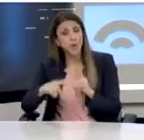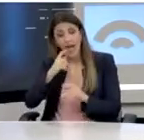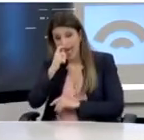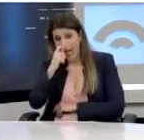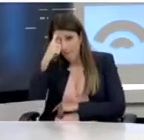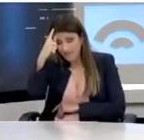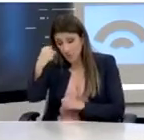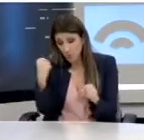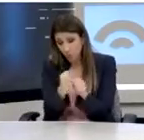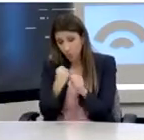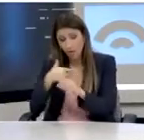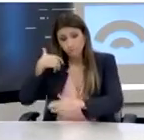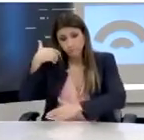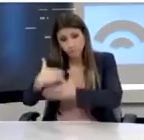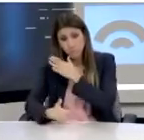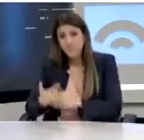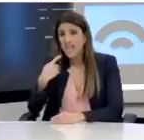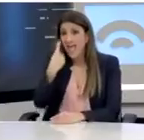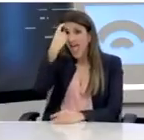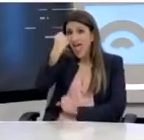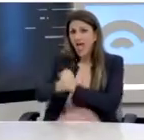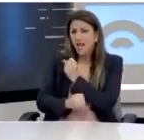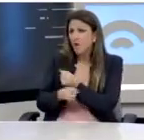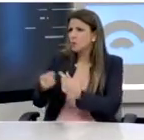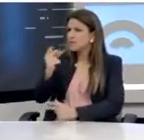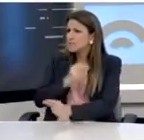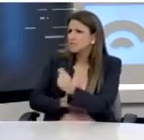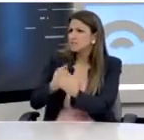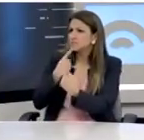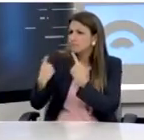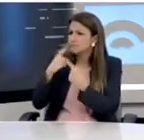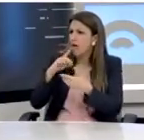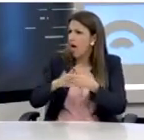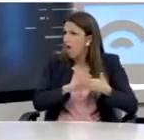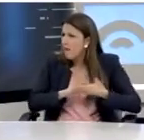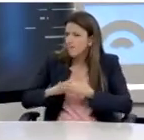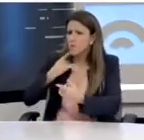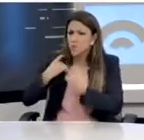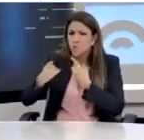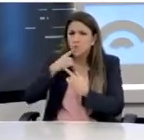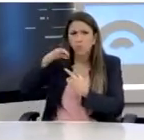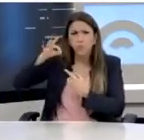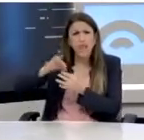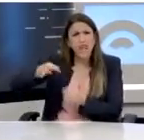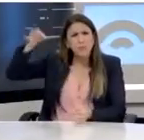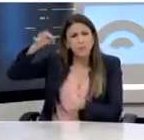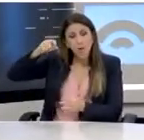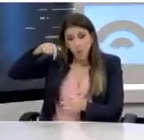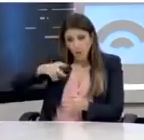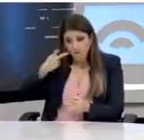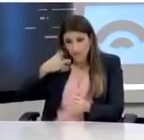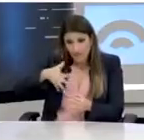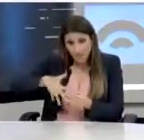Και μετά από έναν ολόκληρο χρόνο διαπραγματεύσεων, συζητήσεων και εξαντλητικού διαλόγου, φτάνουμε στο τέλος μιας